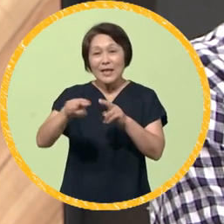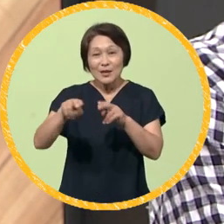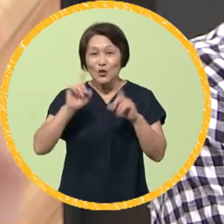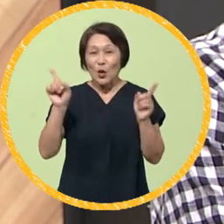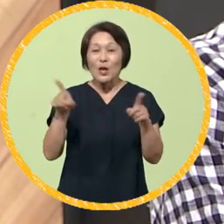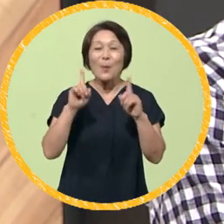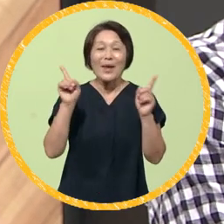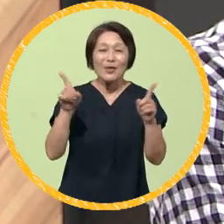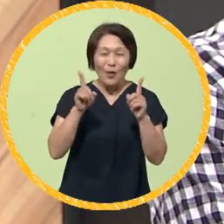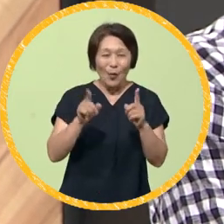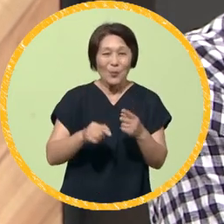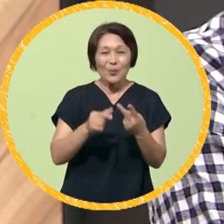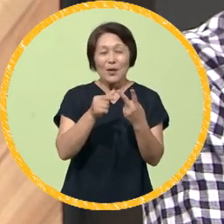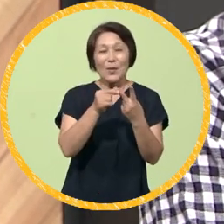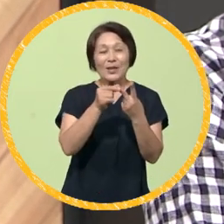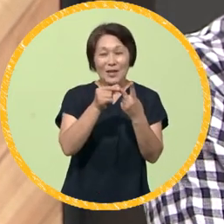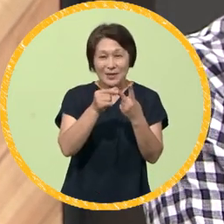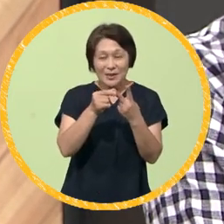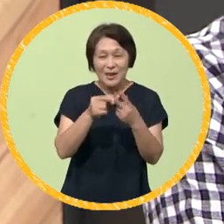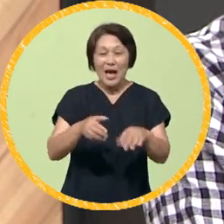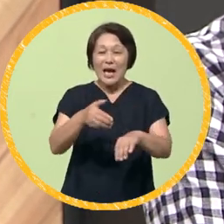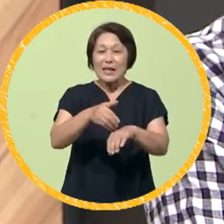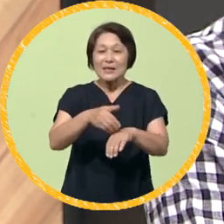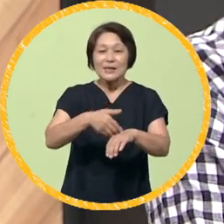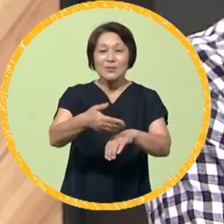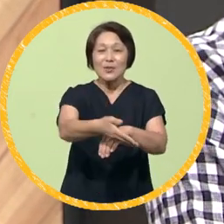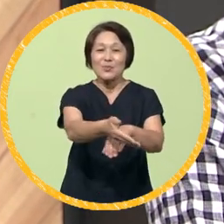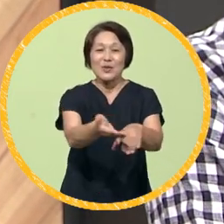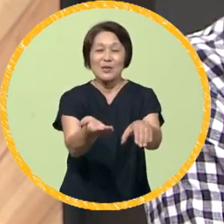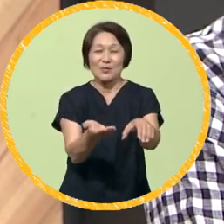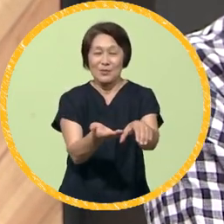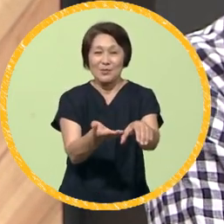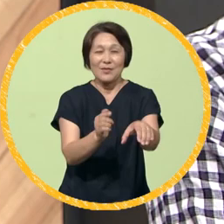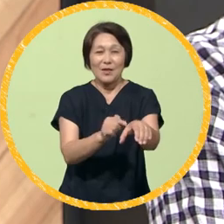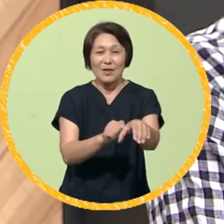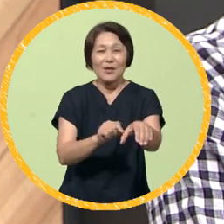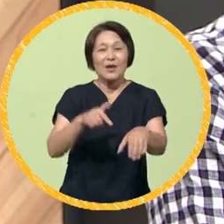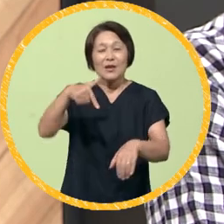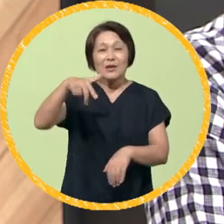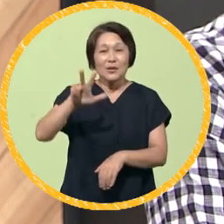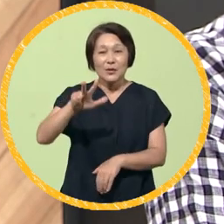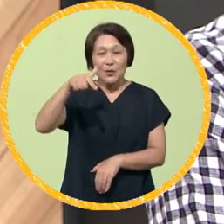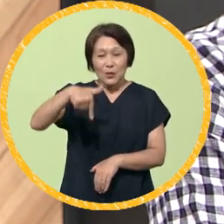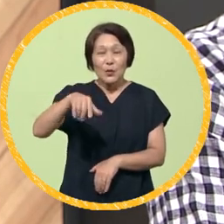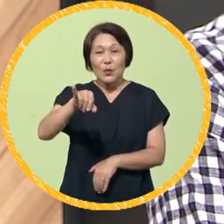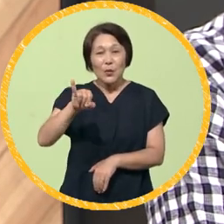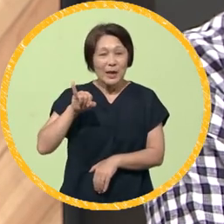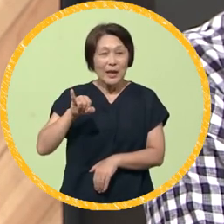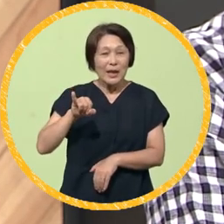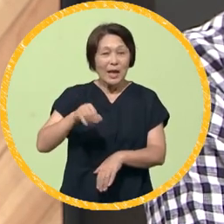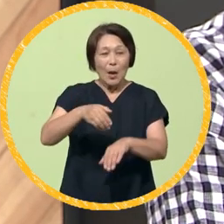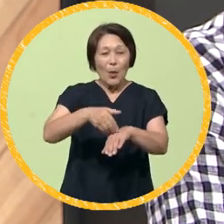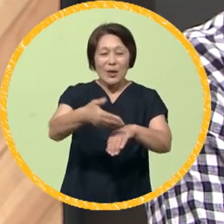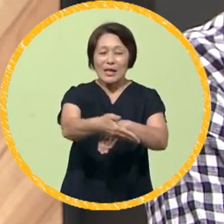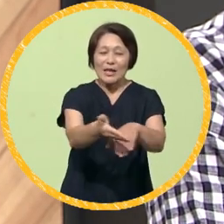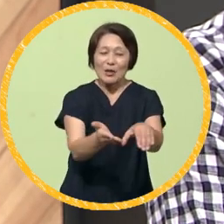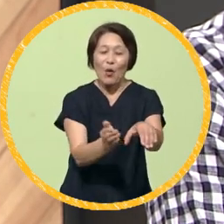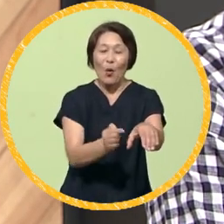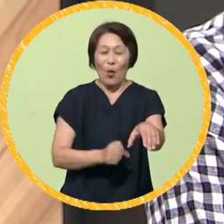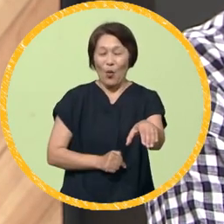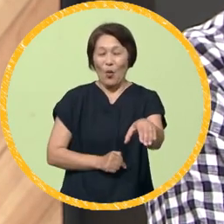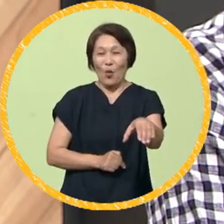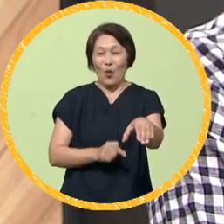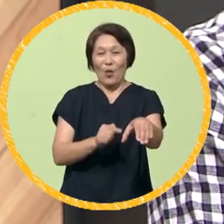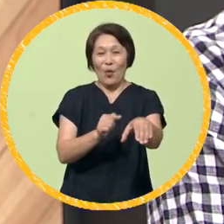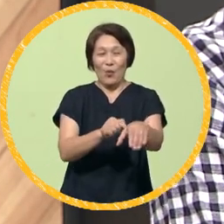ース列車、そしてもう一つが宴島2019モンキー D ルフィ島です、うんうん。さあまずはですね舞台の一つ